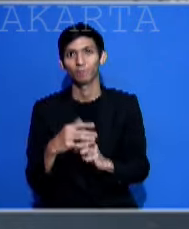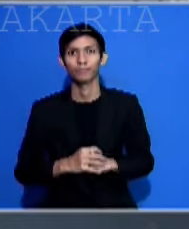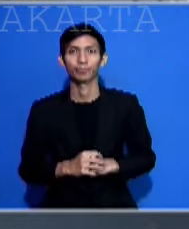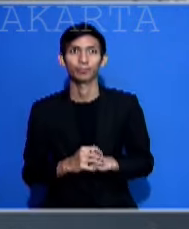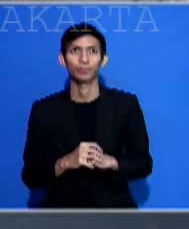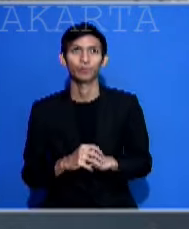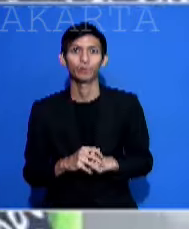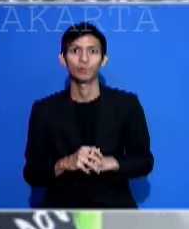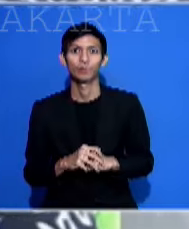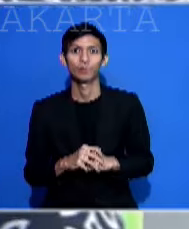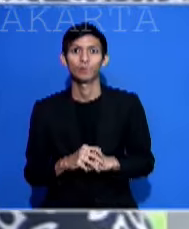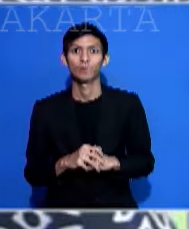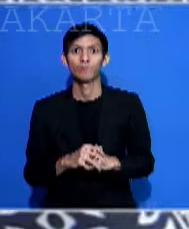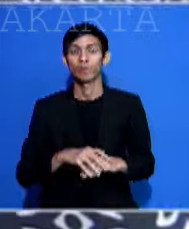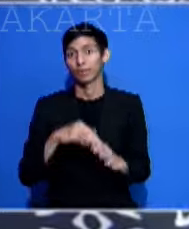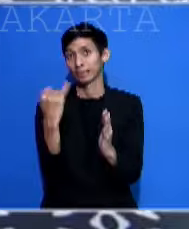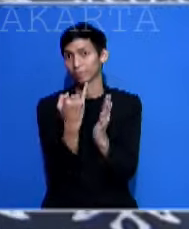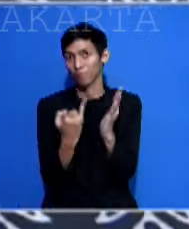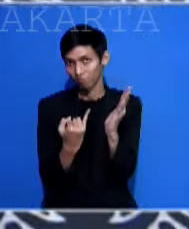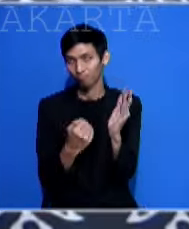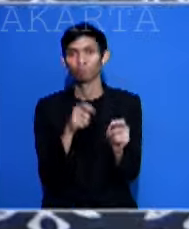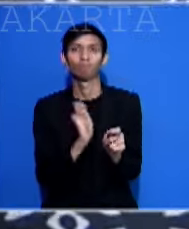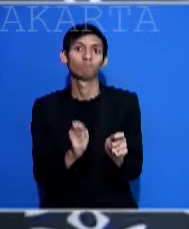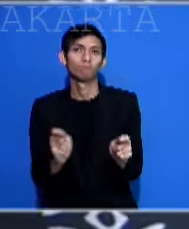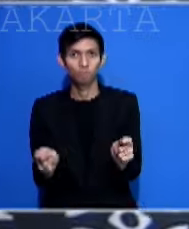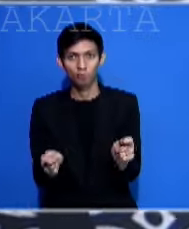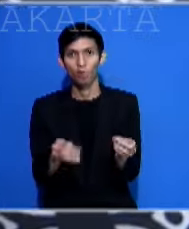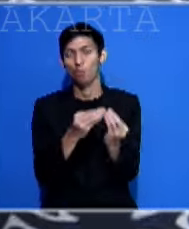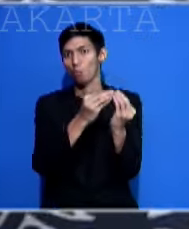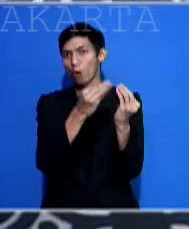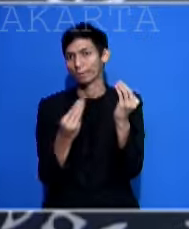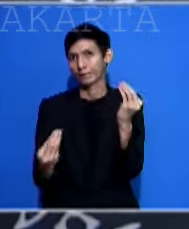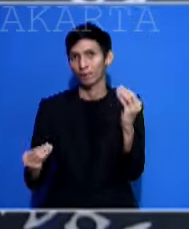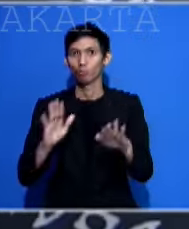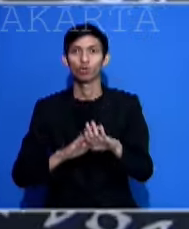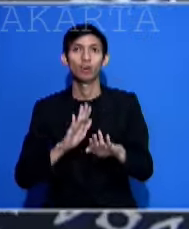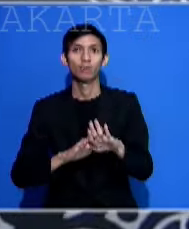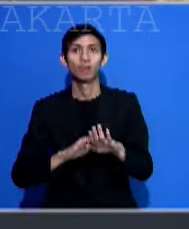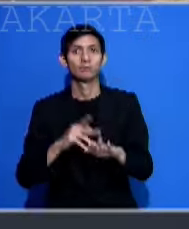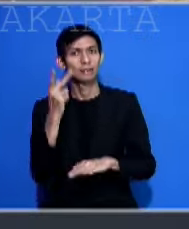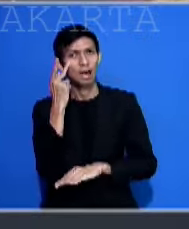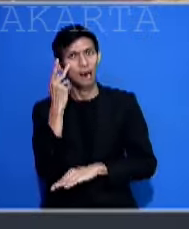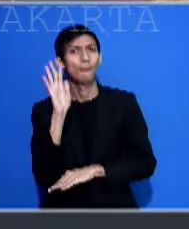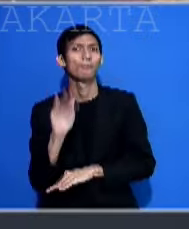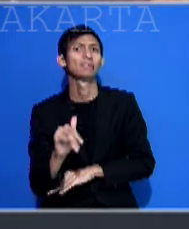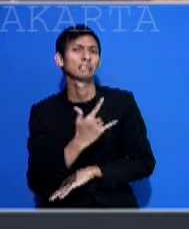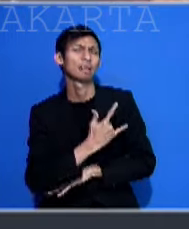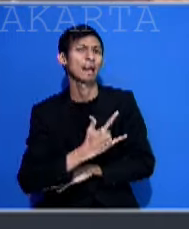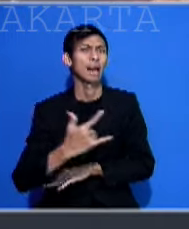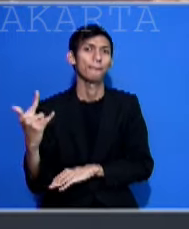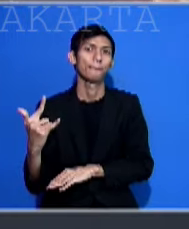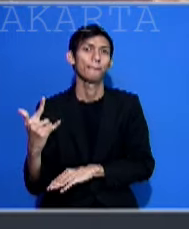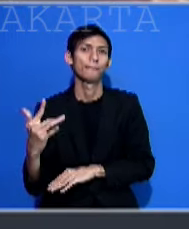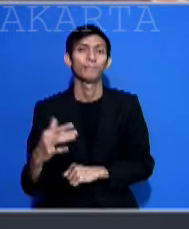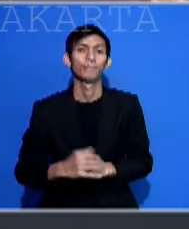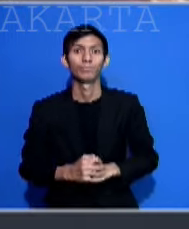Seni karawitan dados setunggaling warisan seni budaya adiluhung ingkang tumugi sak menika tasih dipun lestantunaken. Ing salebeting seni